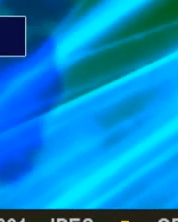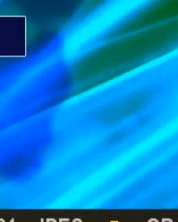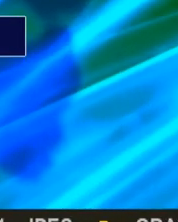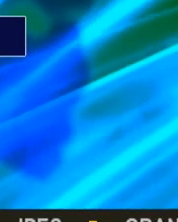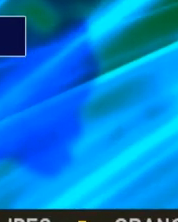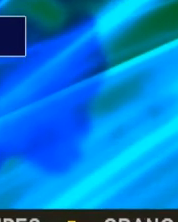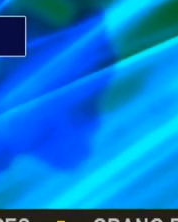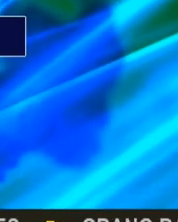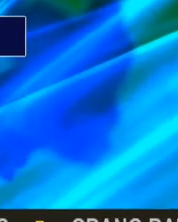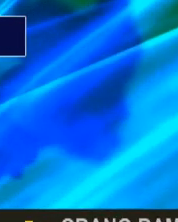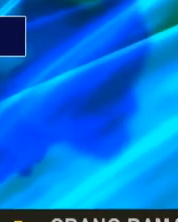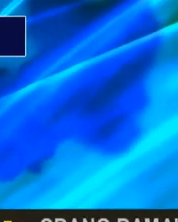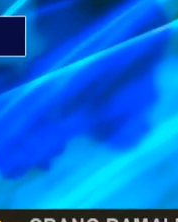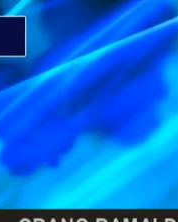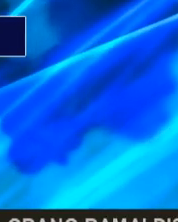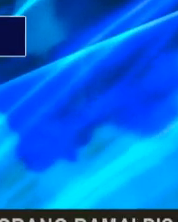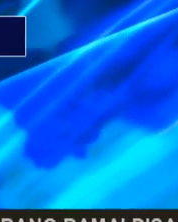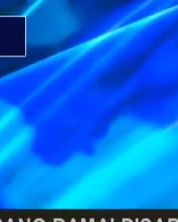I am